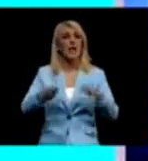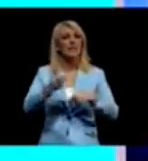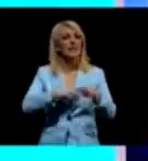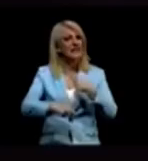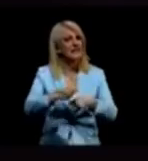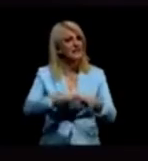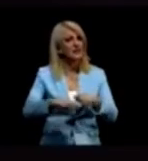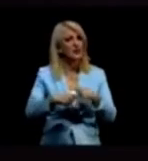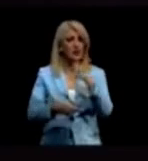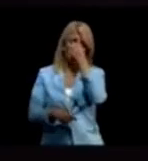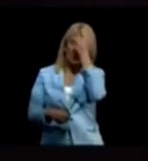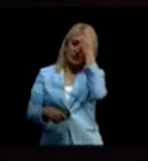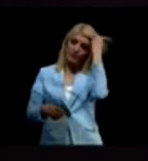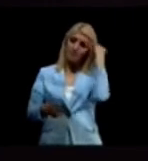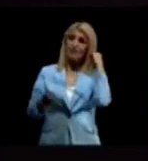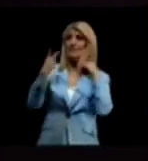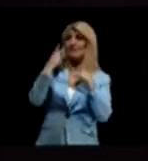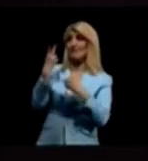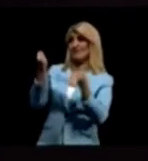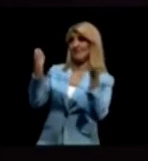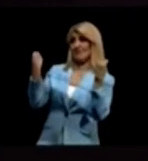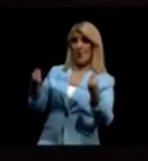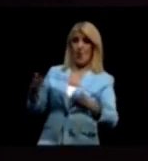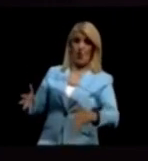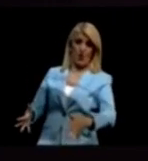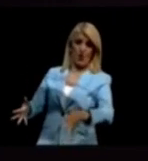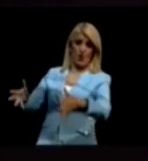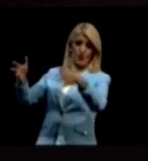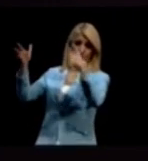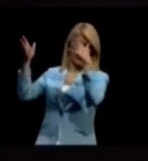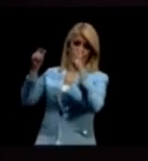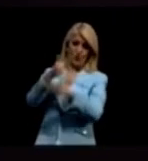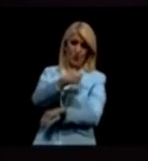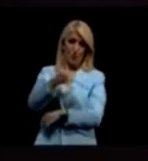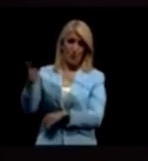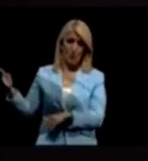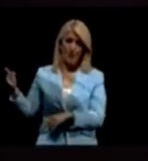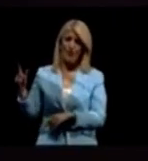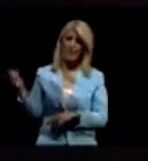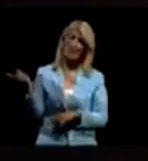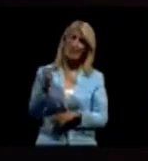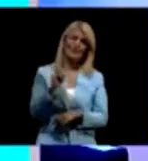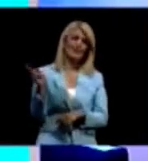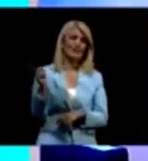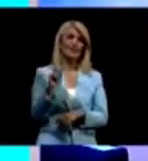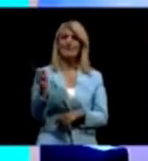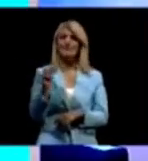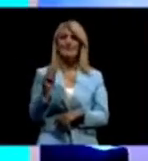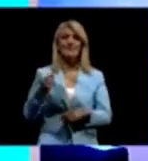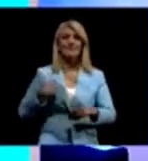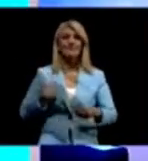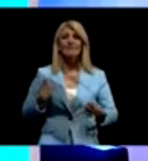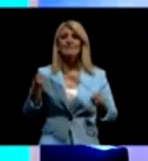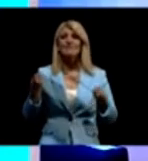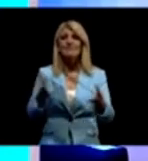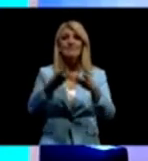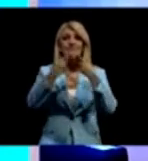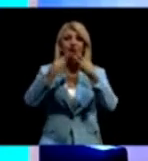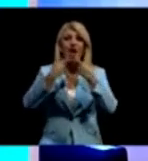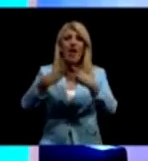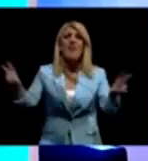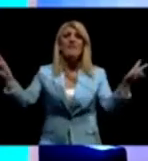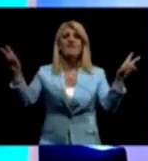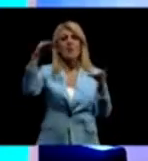μόνο τα πολύ ωραία κτίρια. Είναι και η απελευθέρωση την οποία έχουμε δώσει στα πανεπιστήμια